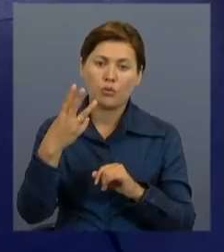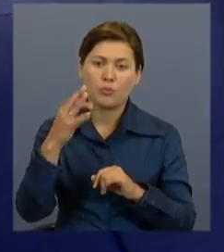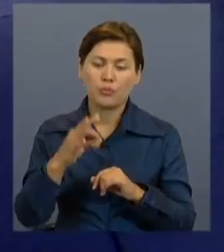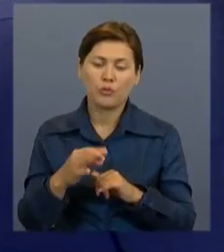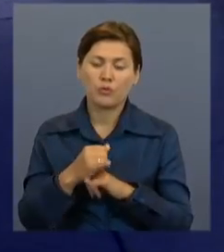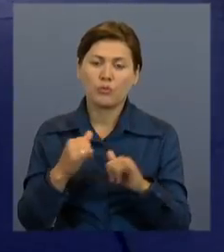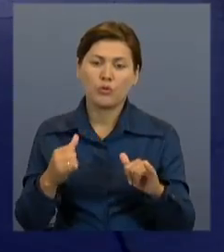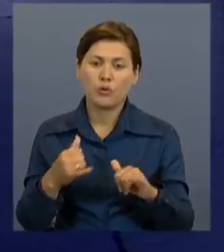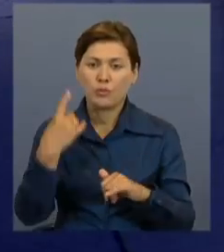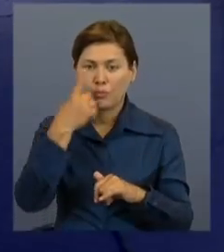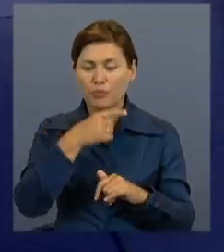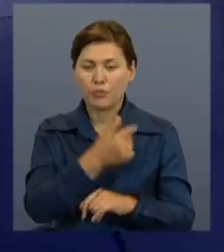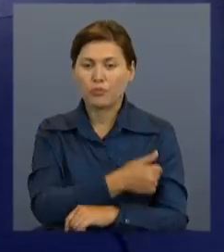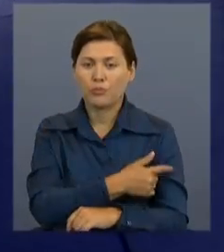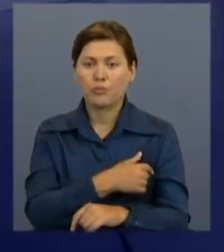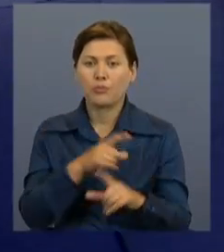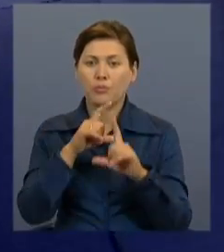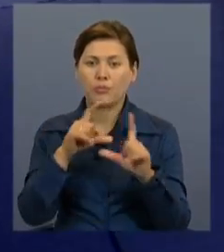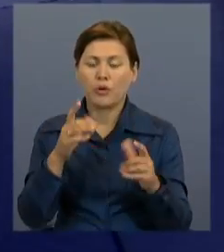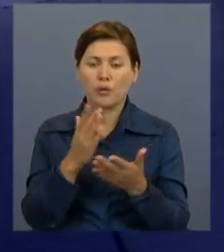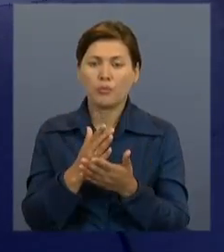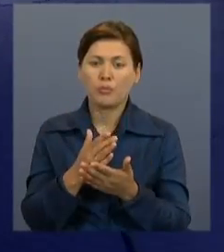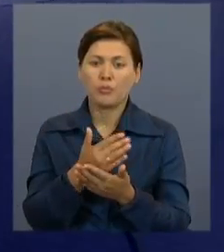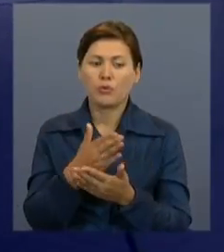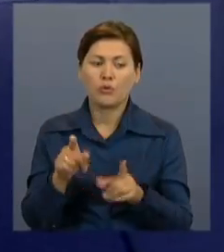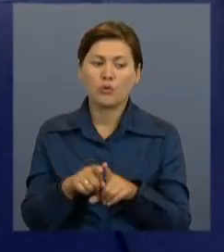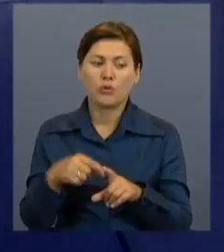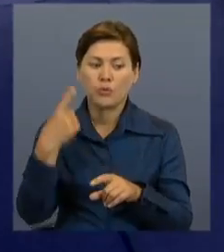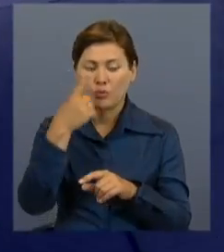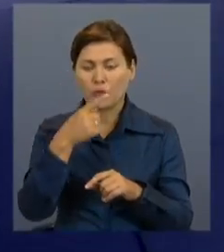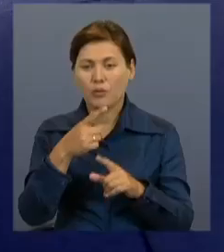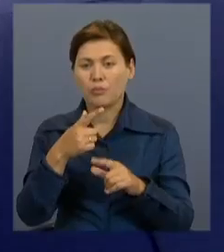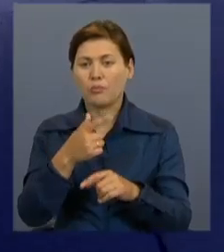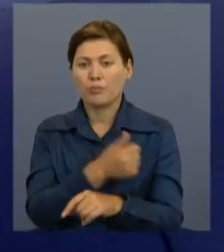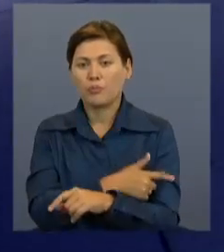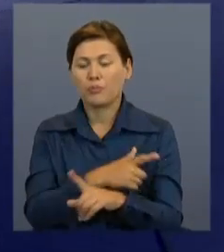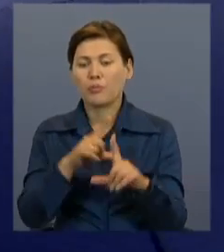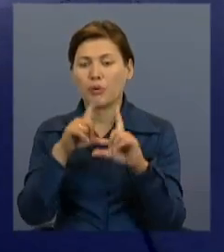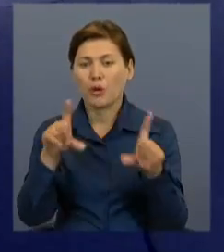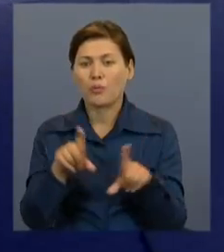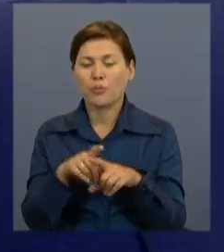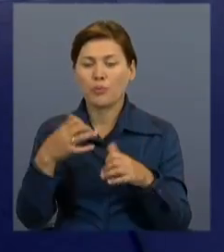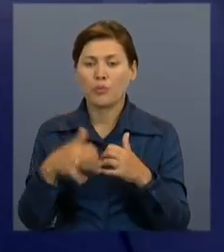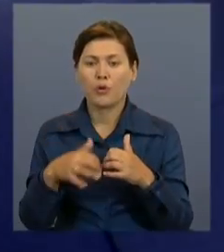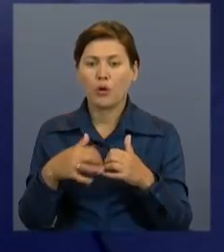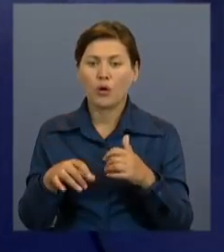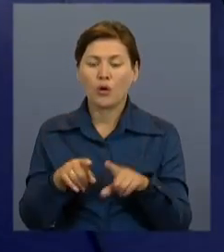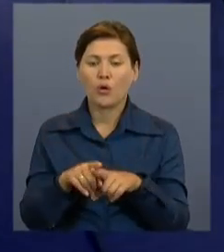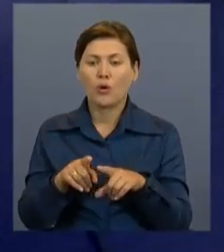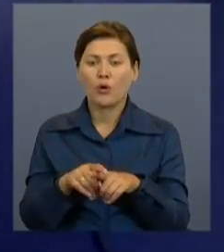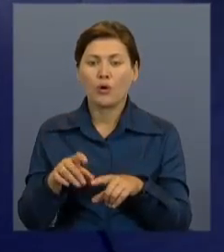астамы жекеменшік медициналық мекемелер. Міне, бұл деген жекеменшік медициналық мекемелердің ортасында